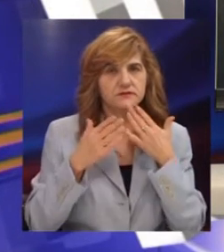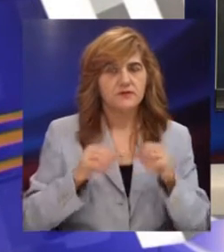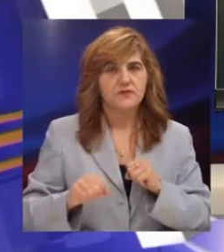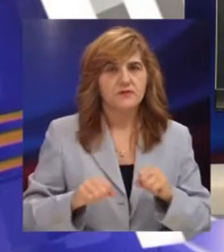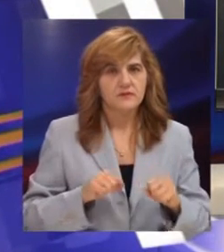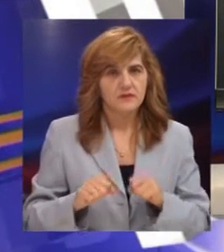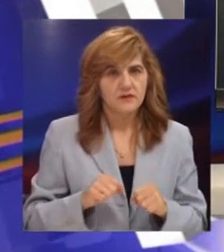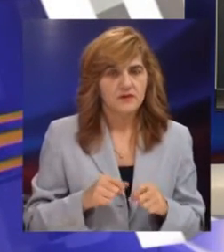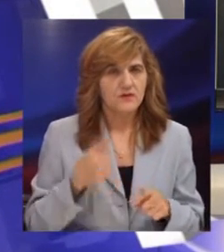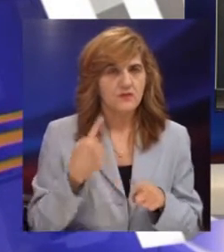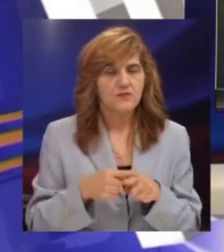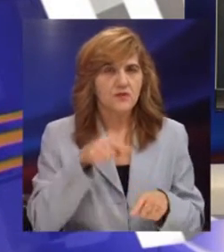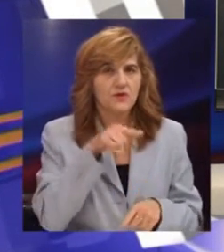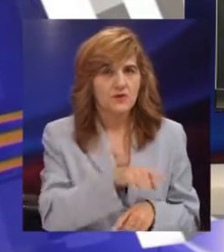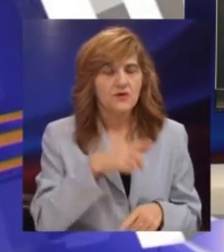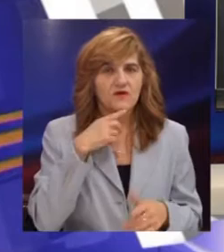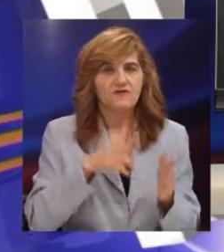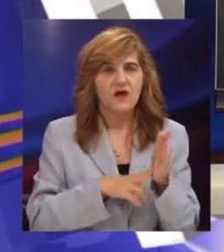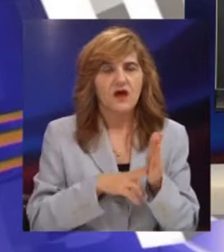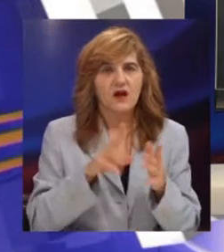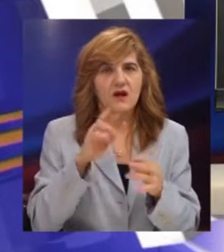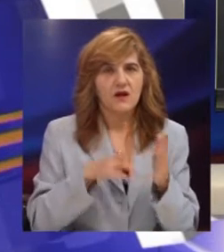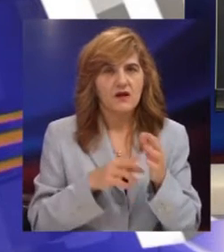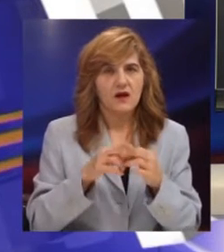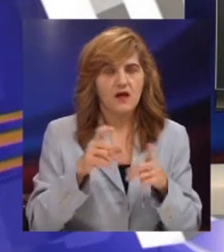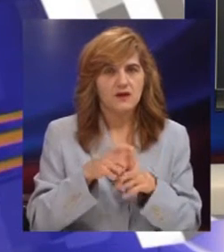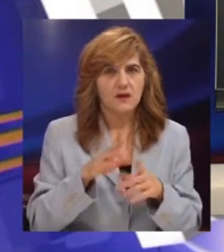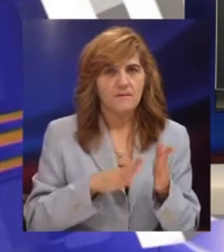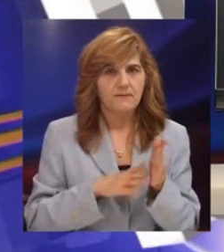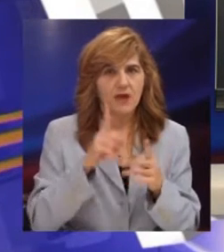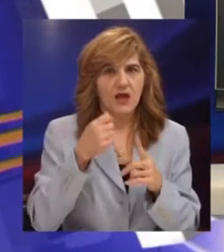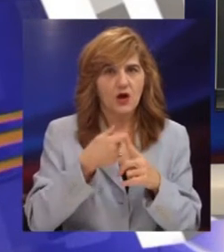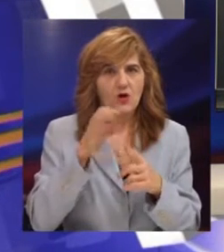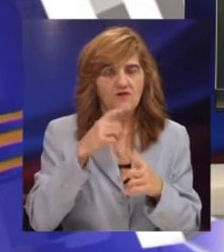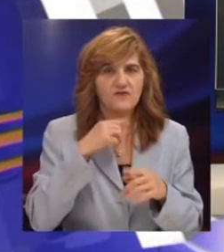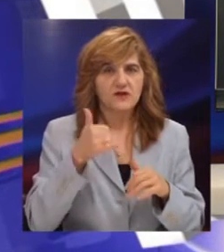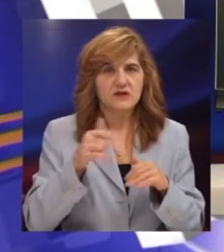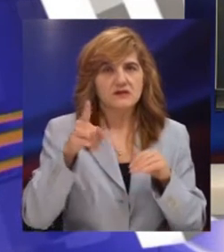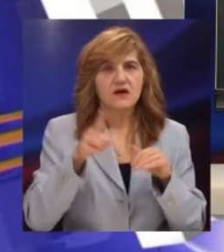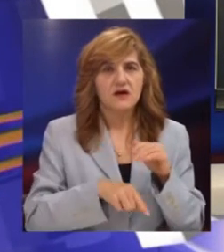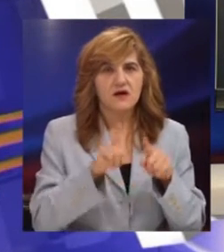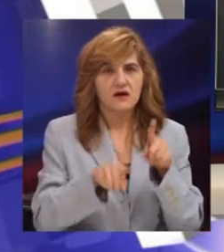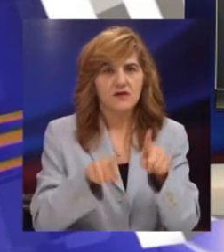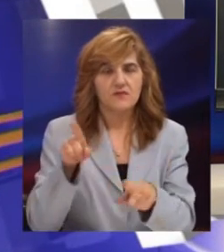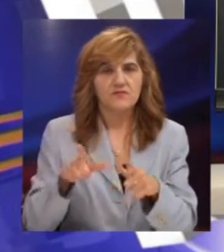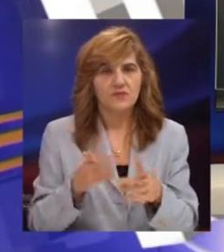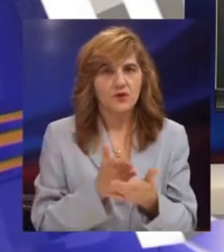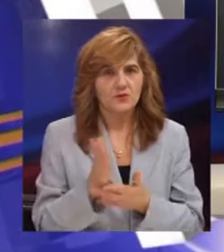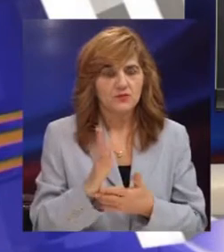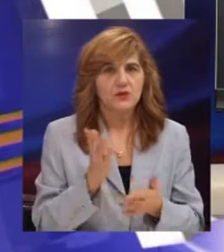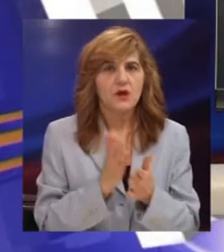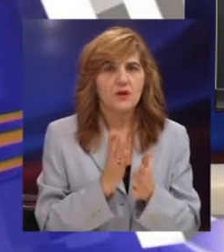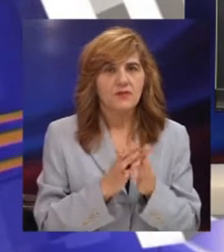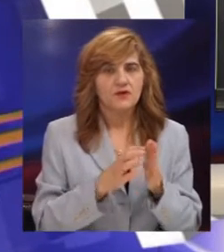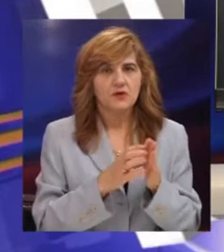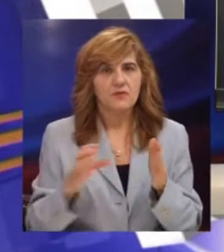Ivan Goran Kovačić. Direktor ove škole, Nenad Mirkov, je istakao da je škola adekvatno kaznila odgovorne učenike u ovom slučaju, te da će